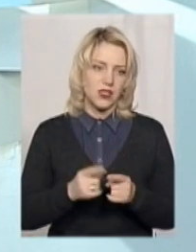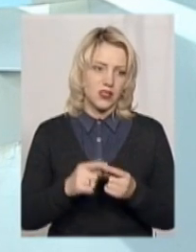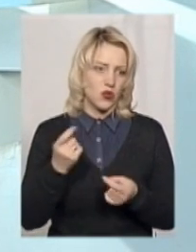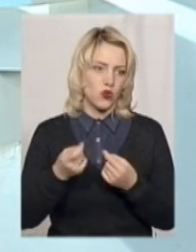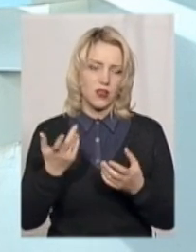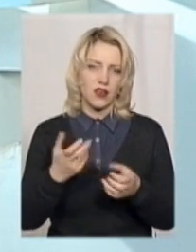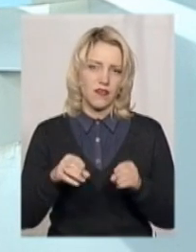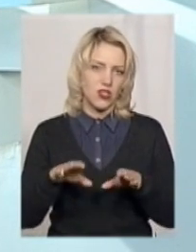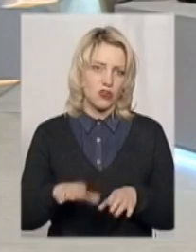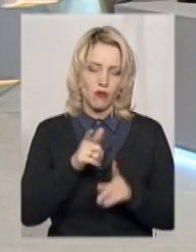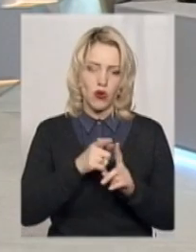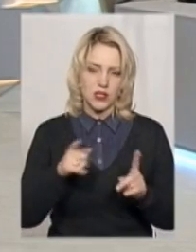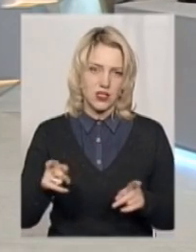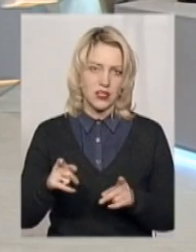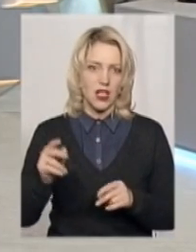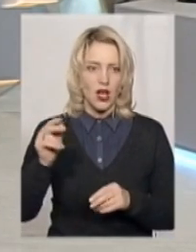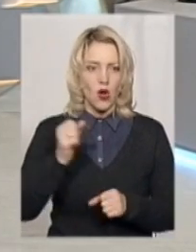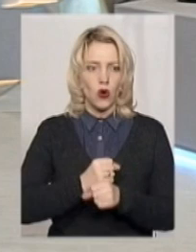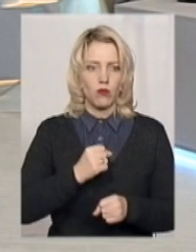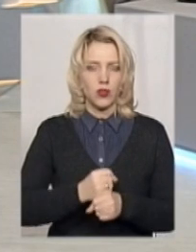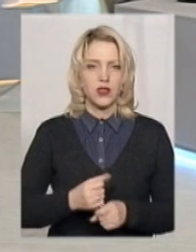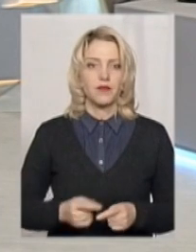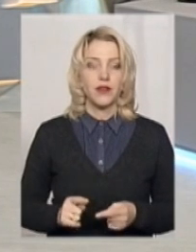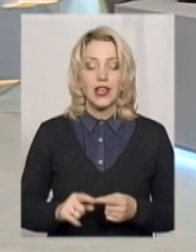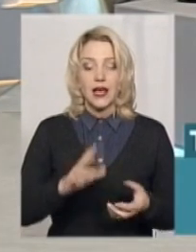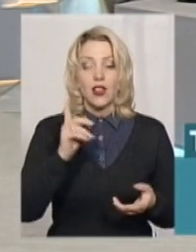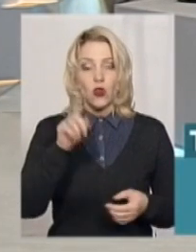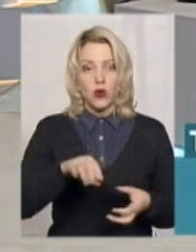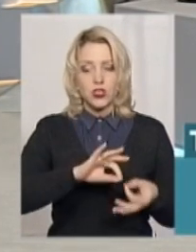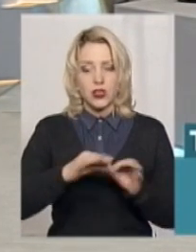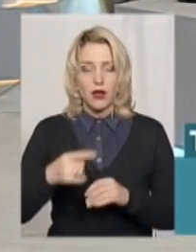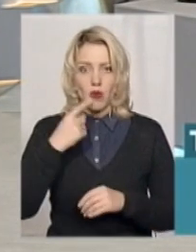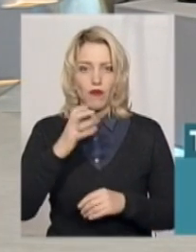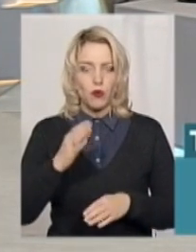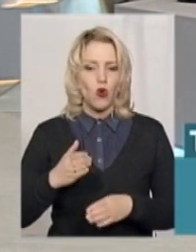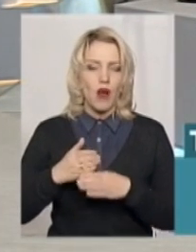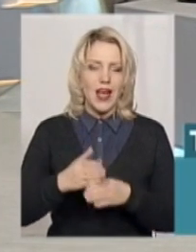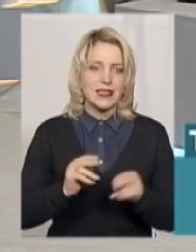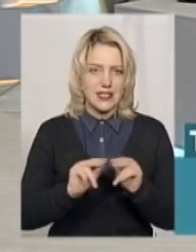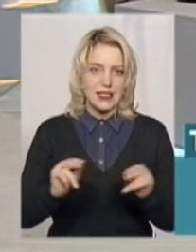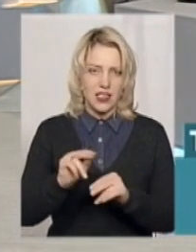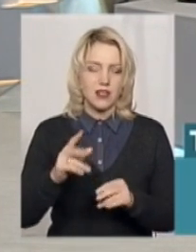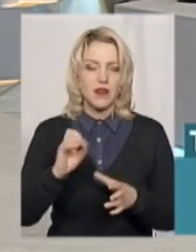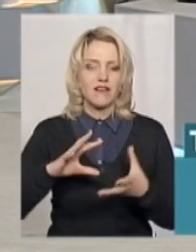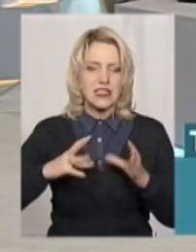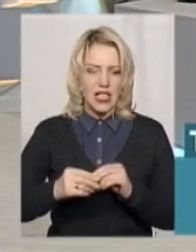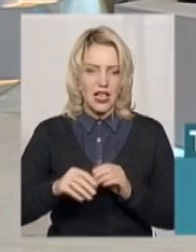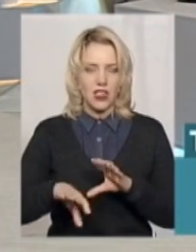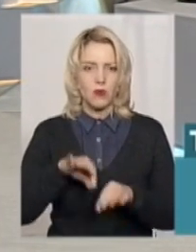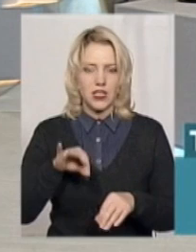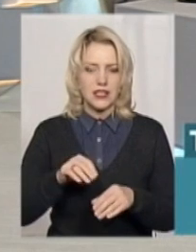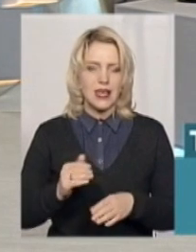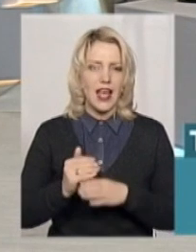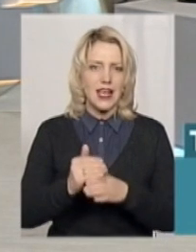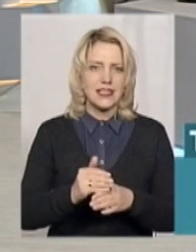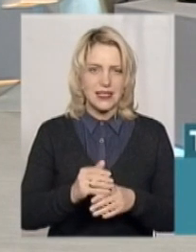вирішуються в процесі роботи. До речі, детальніше поговоримо про асистентів. Як взагалі підбираються асистенти для дитини?